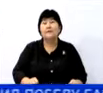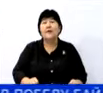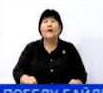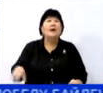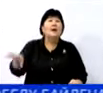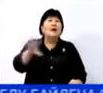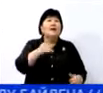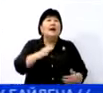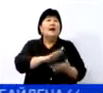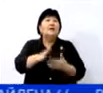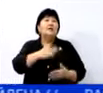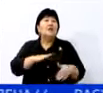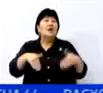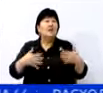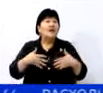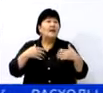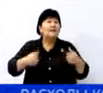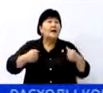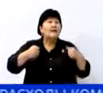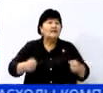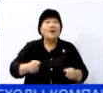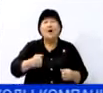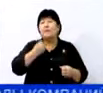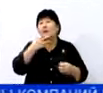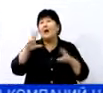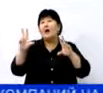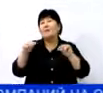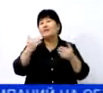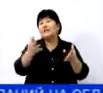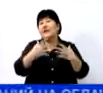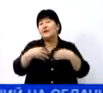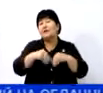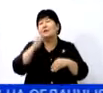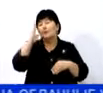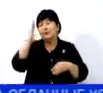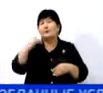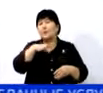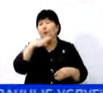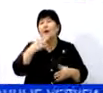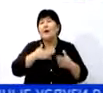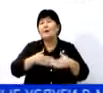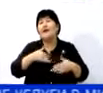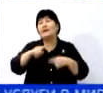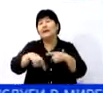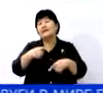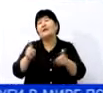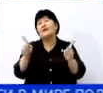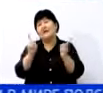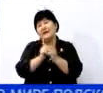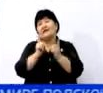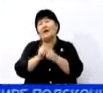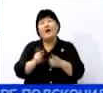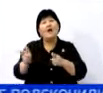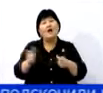Всем вам от чистого сердца желаю крепкого здоровья, благополучия вашим семьям. Пусть будет много приятных поводов для таких встреч.